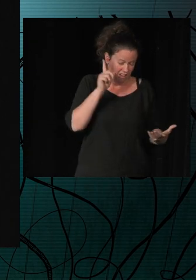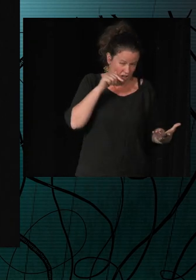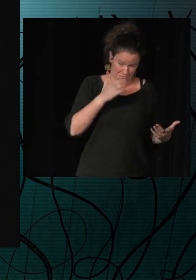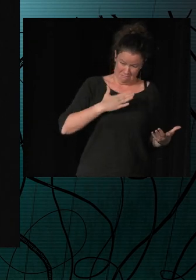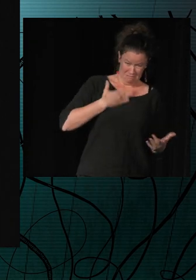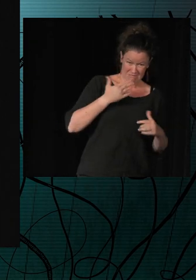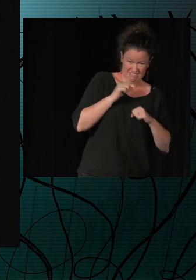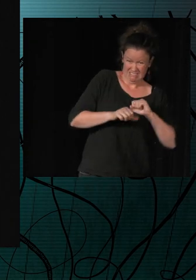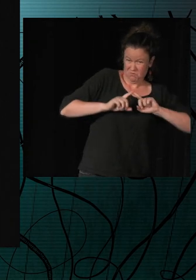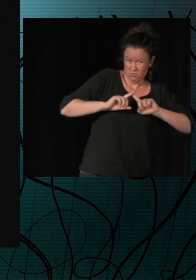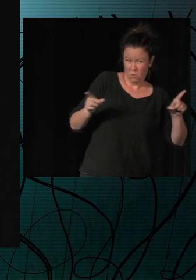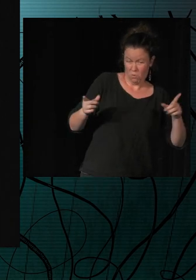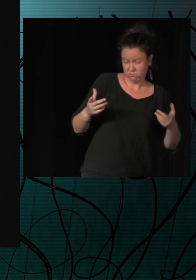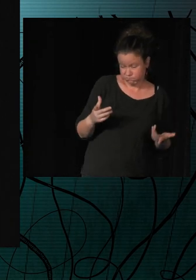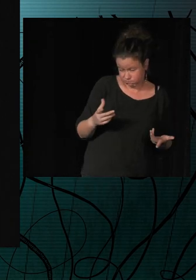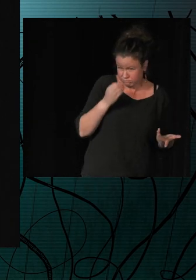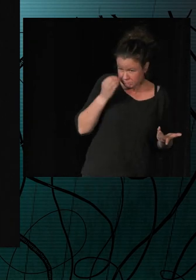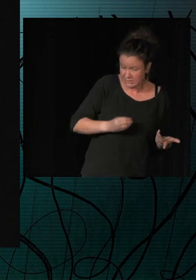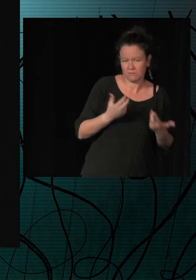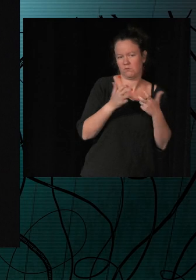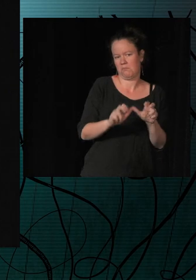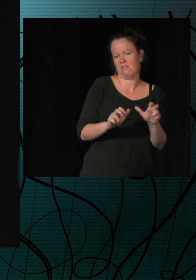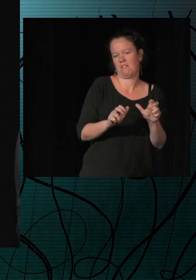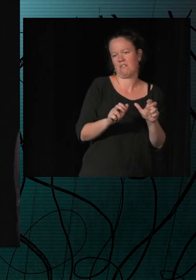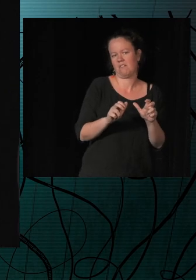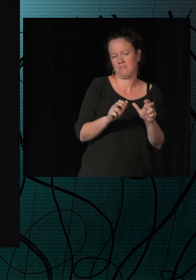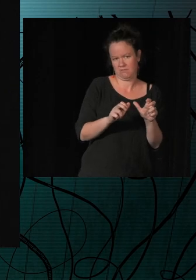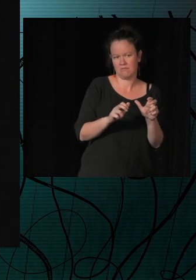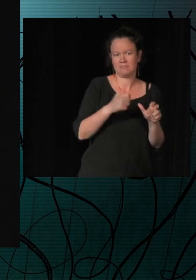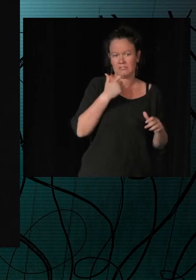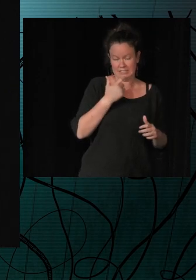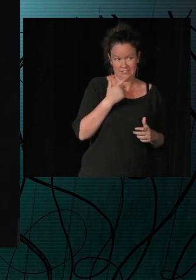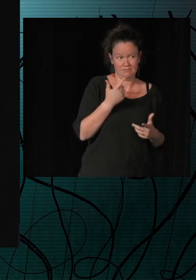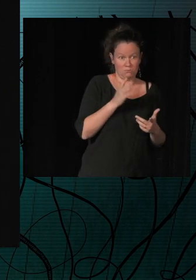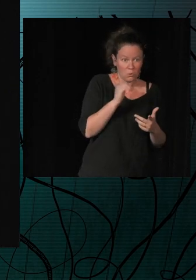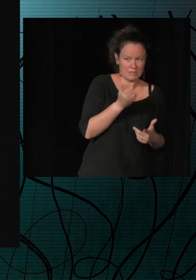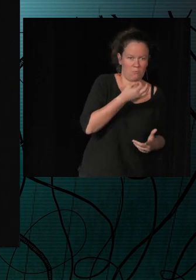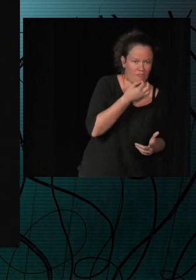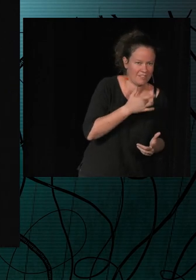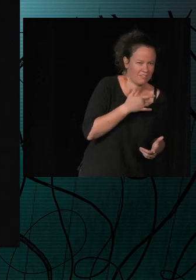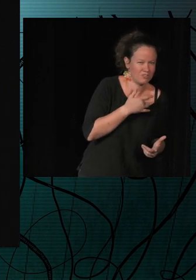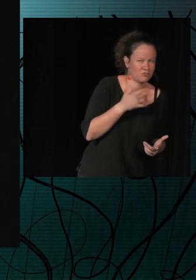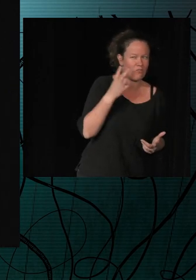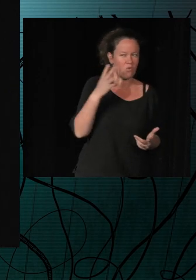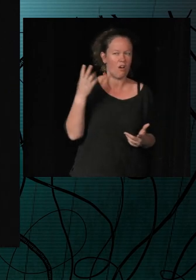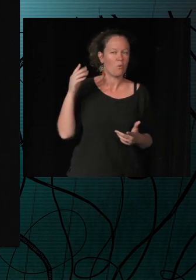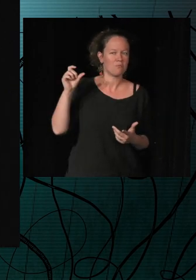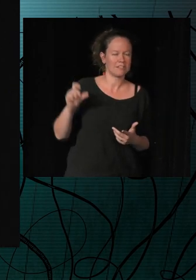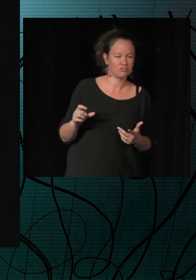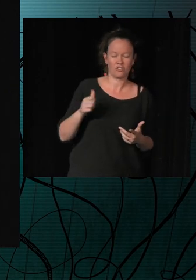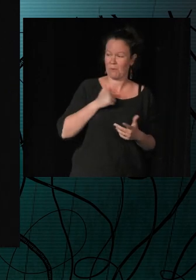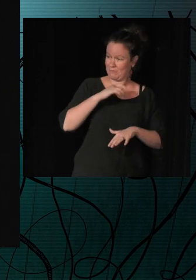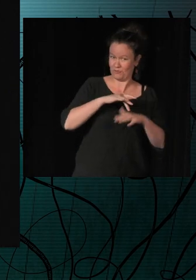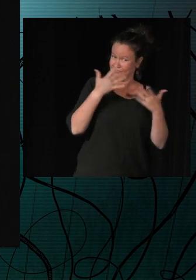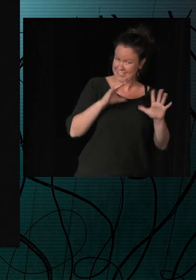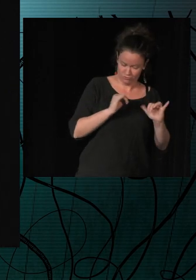effectivement ben de de la même façon que certains me regardent alors qu'ils ont déjà fait le jeu bah de regarder quelqu'un d'autre y jouer parce que quand j'ai aimé un jeu et